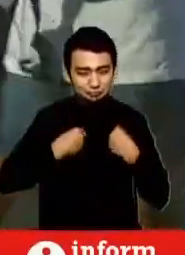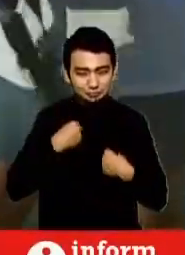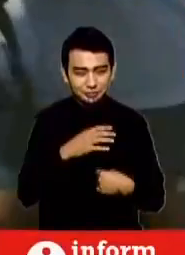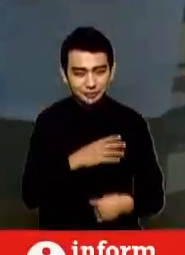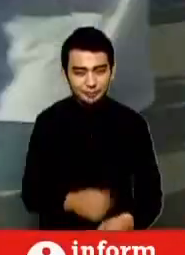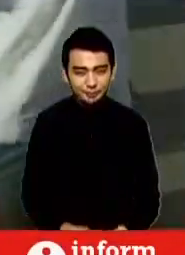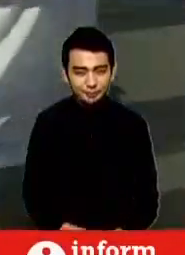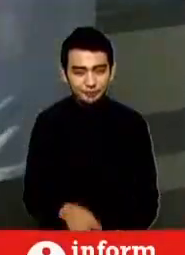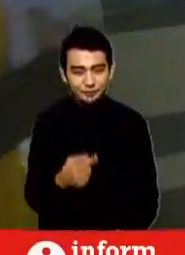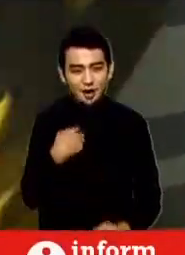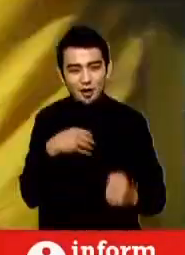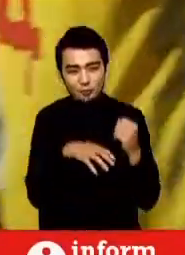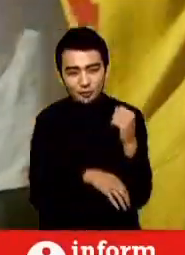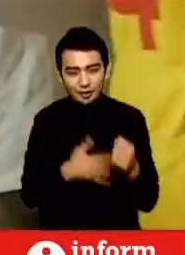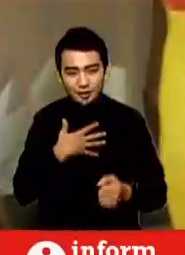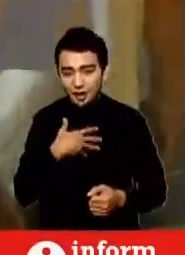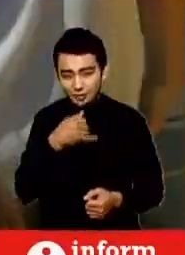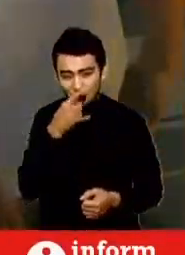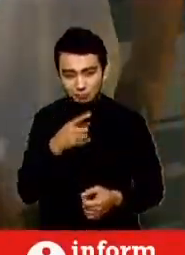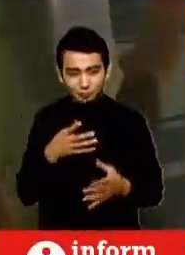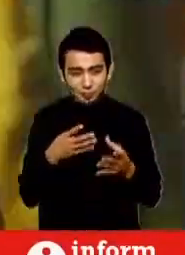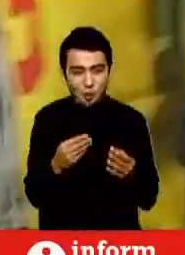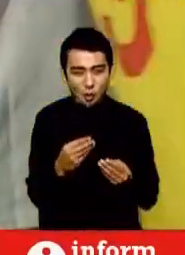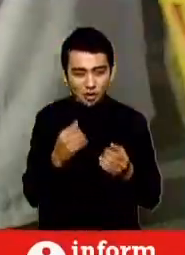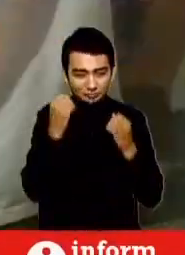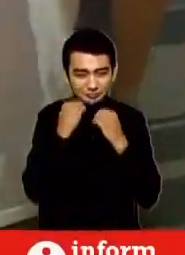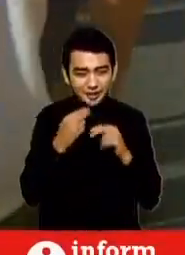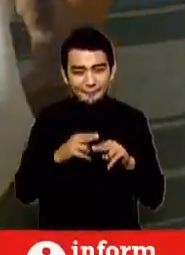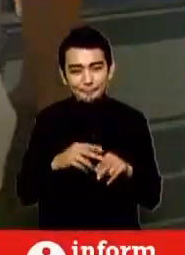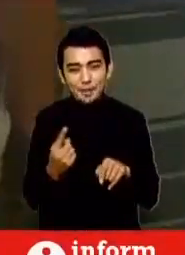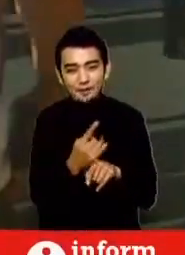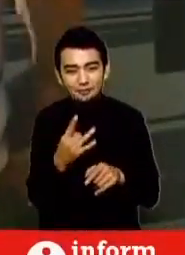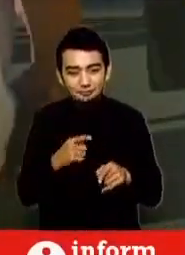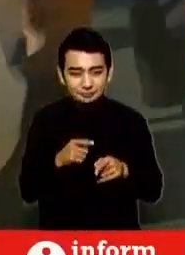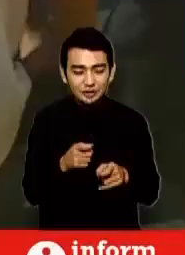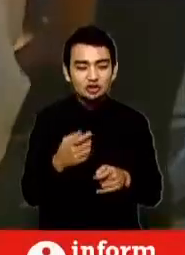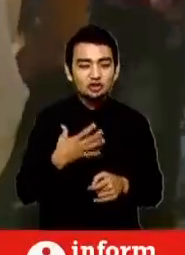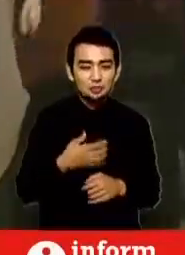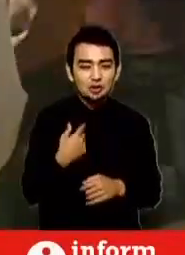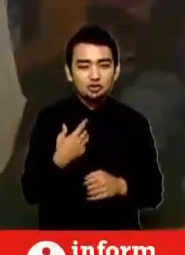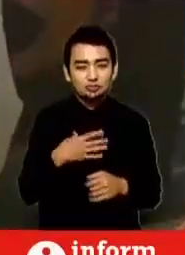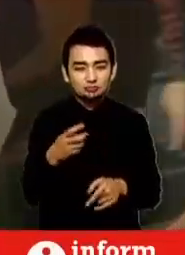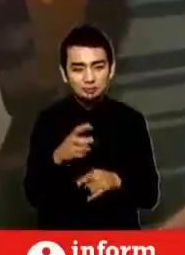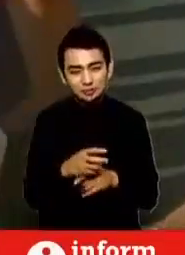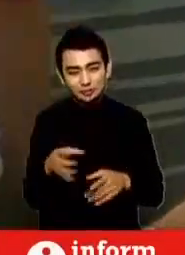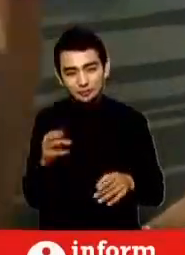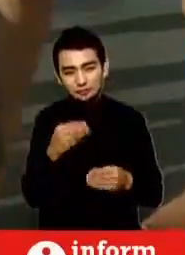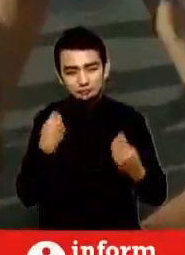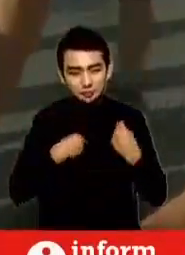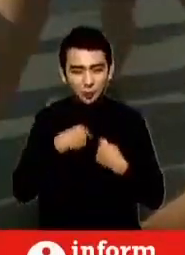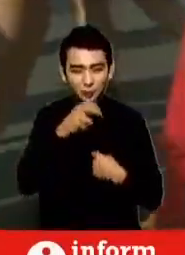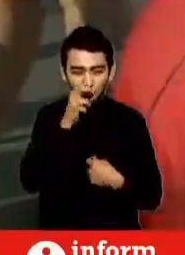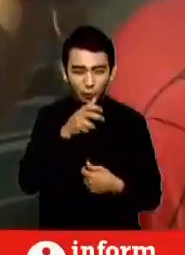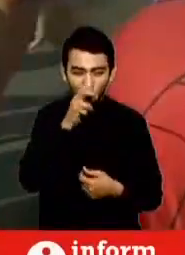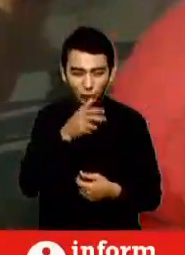что она намочилась и теперь нереально дышать. А первый раз пробежал и почему решил? Потому что до этого все бегаешь,